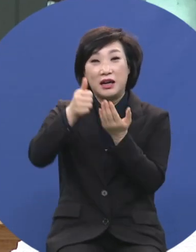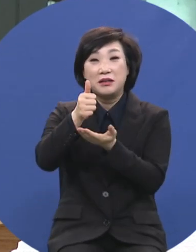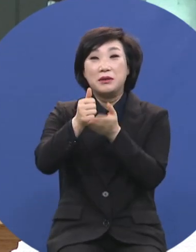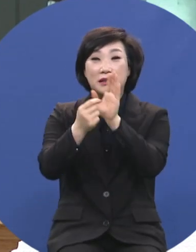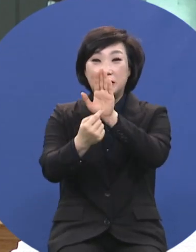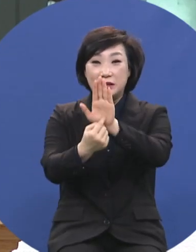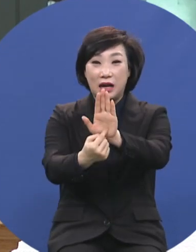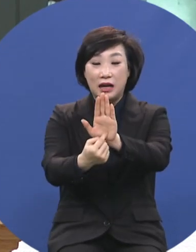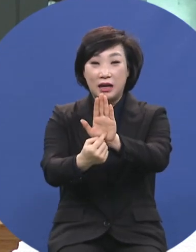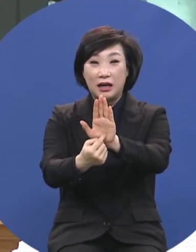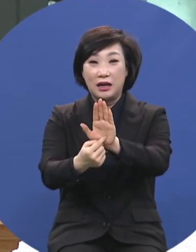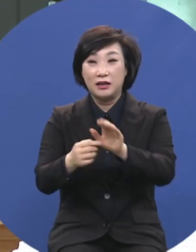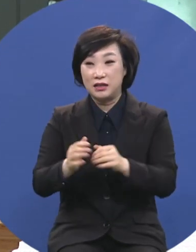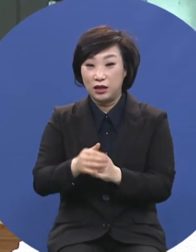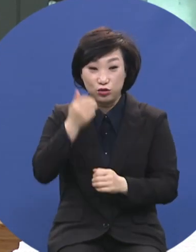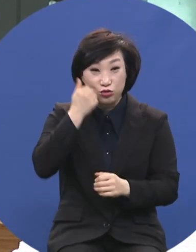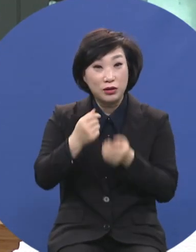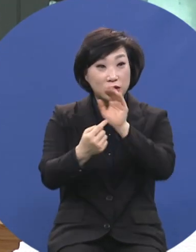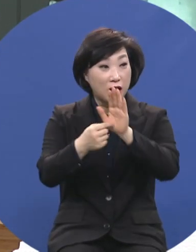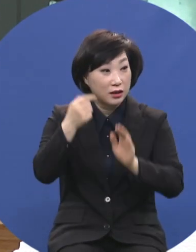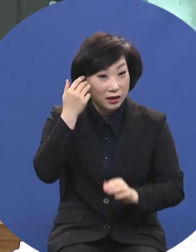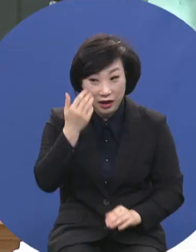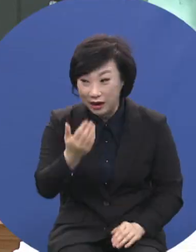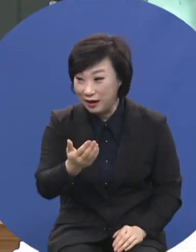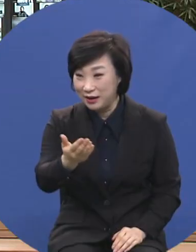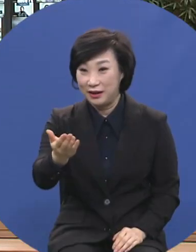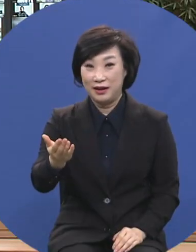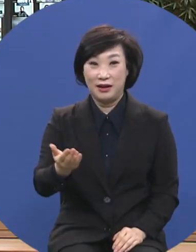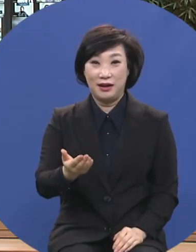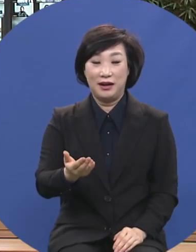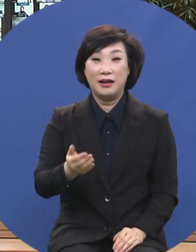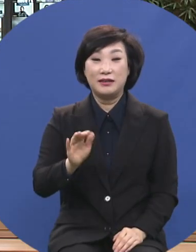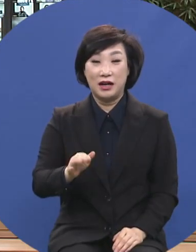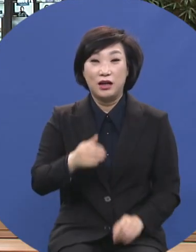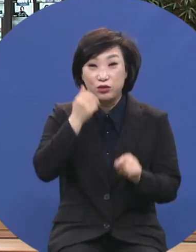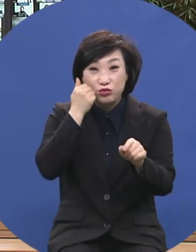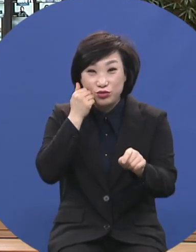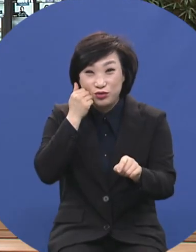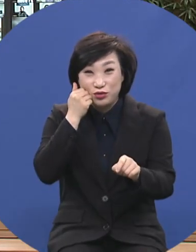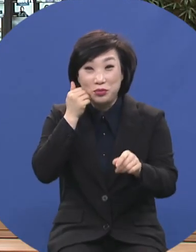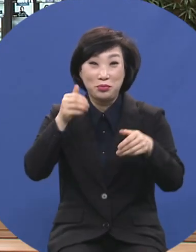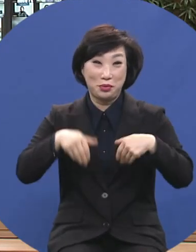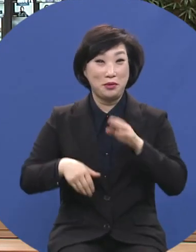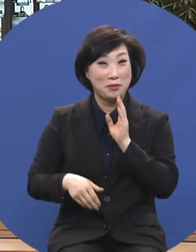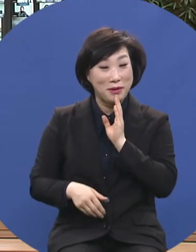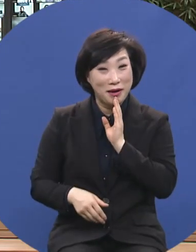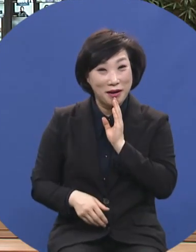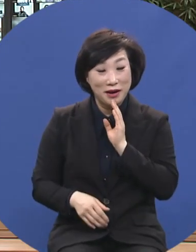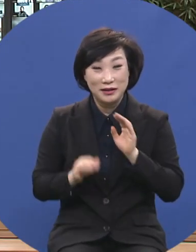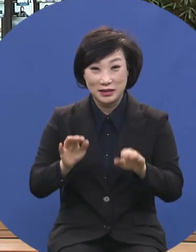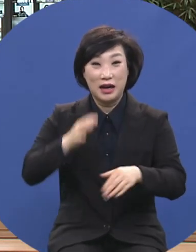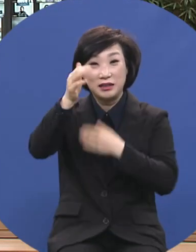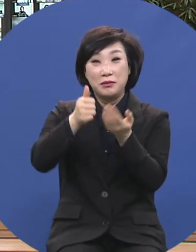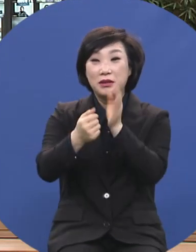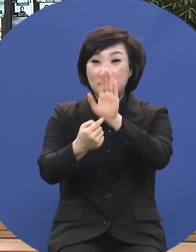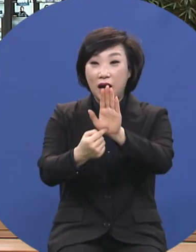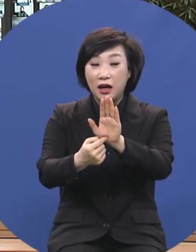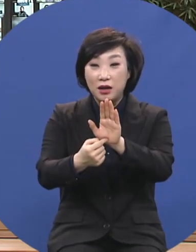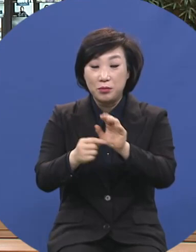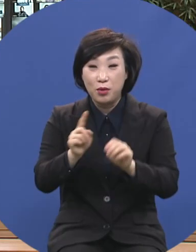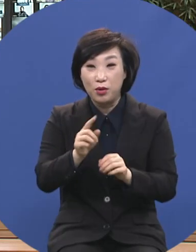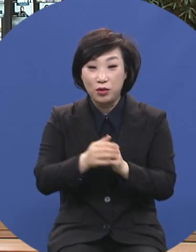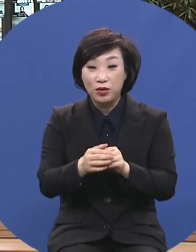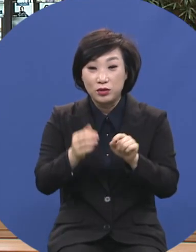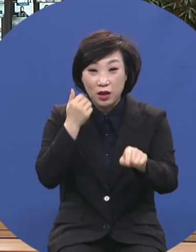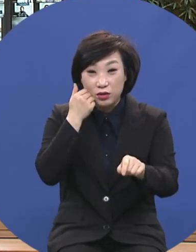나타내야 누구에게 나타내느냐? 대상자가 있어야 될 거 아니오. 자기를 나타내려면